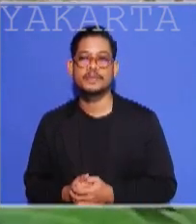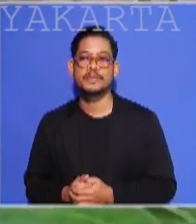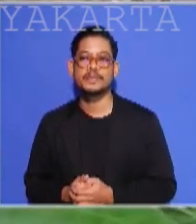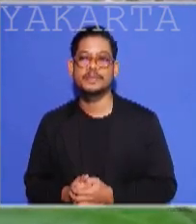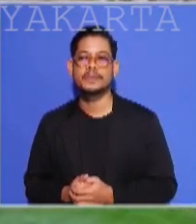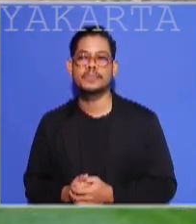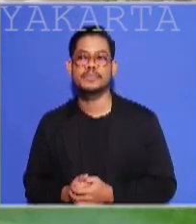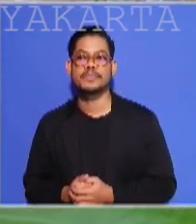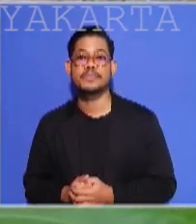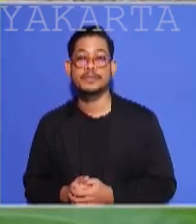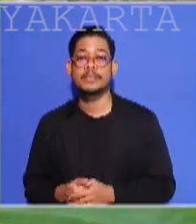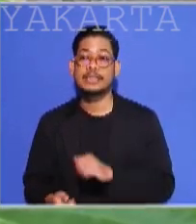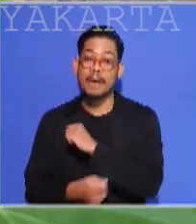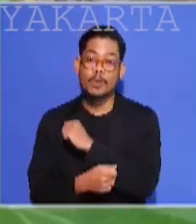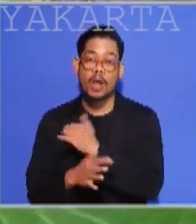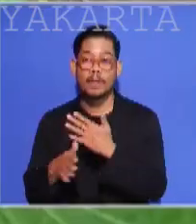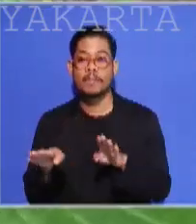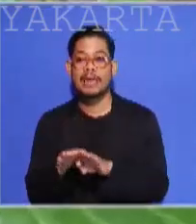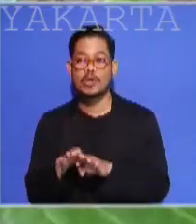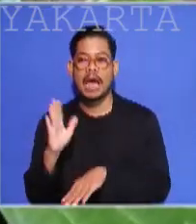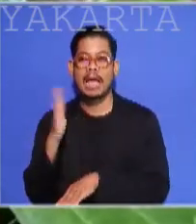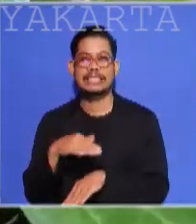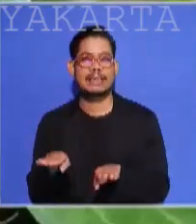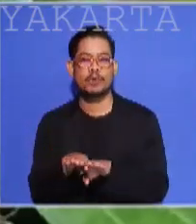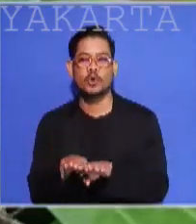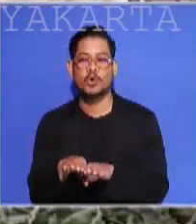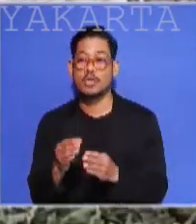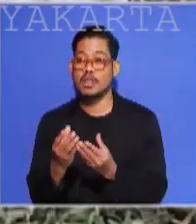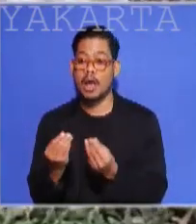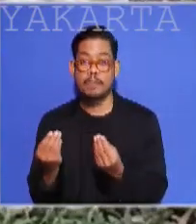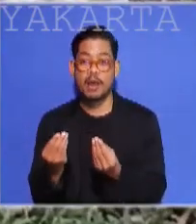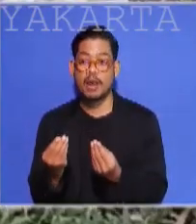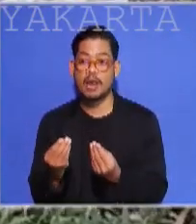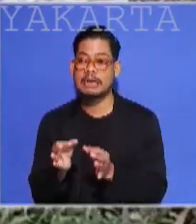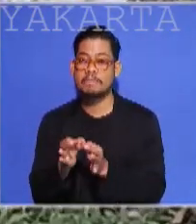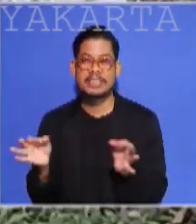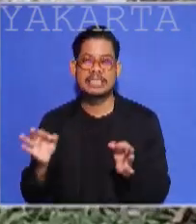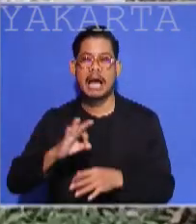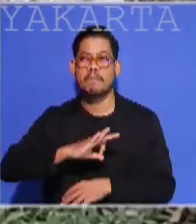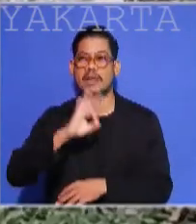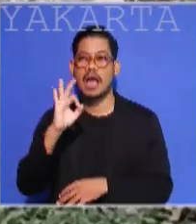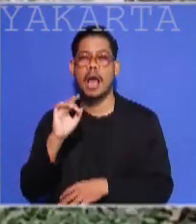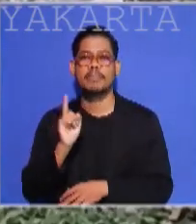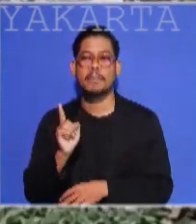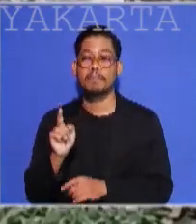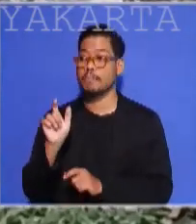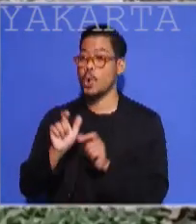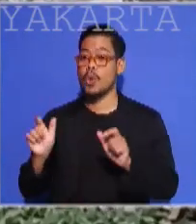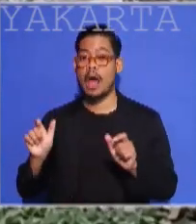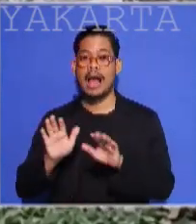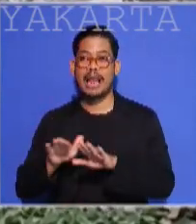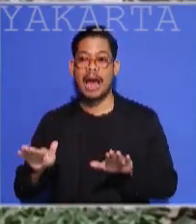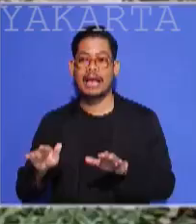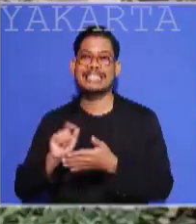Saat akhir pekan atau hari libur, taman jamu ini tak pernah sepi pengunjung. Selalu saja ada masyarakat, mulai dari anak-anak